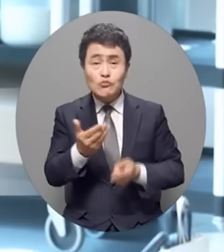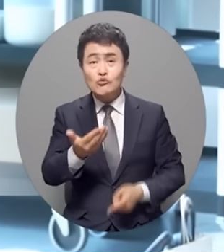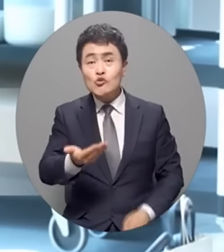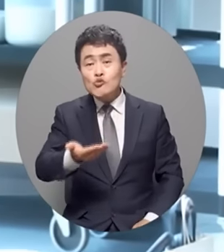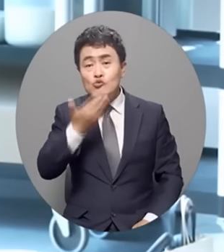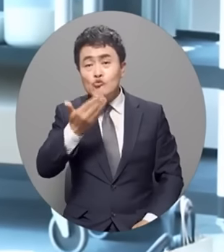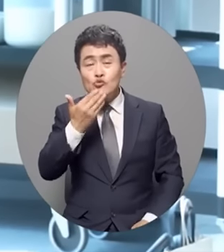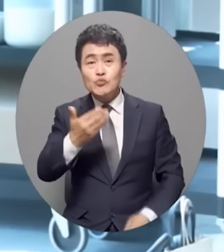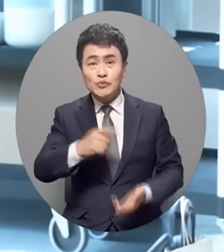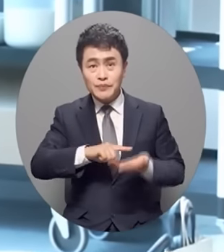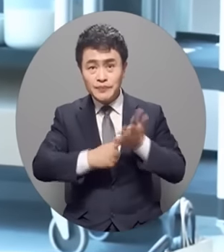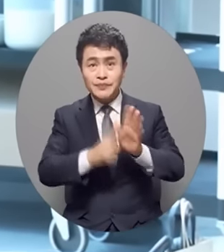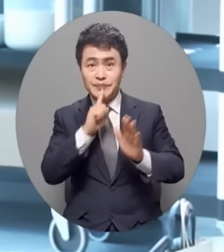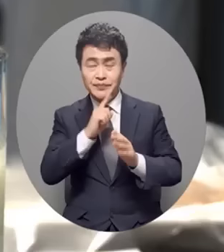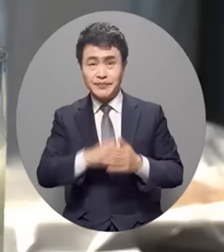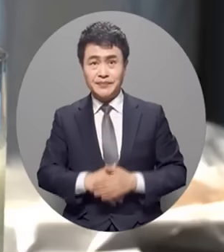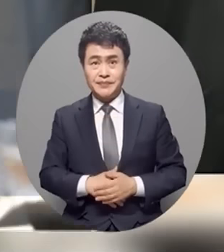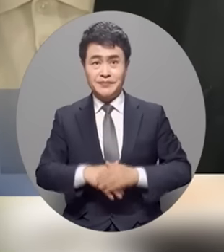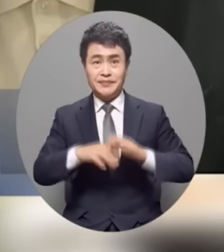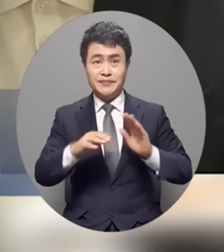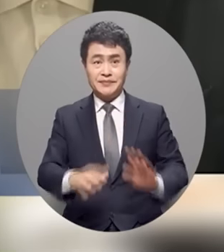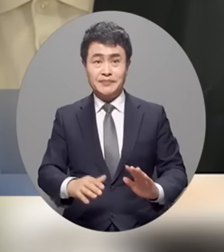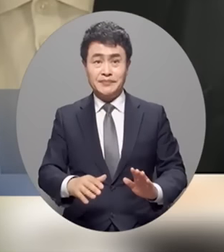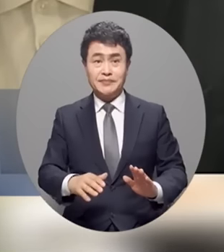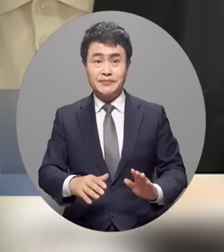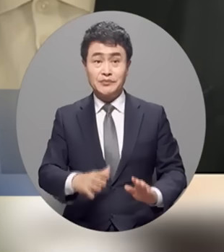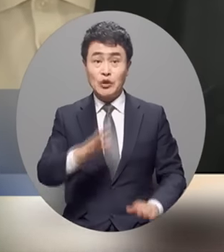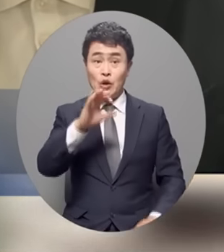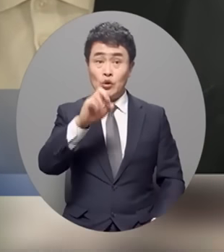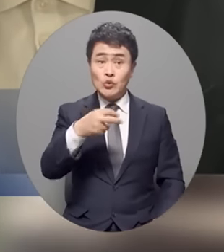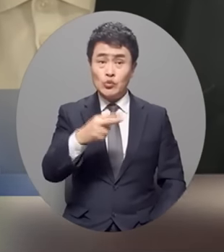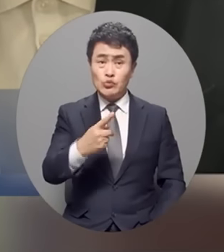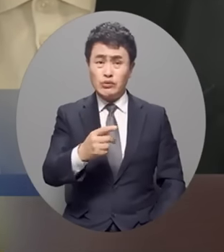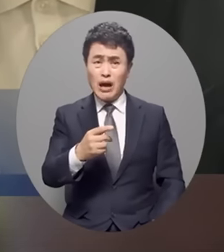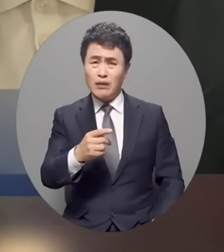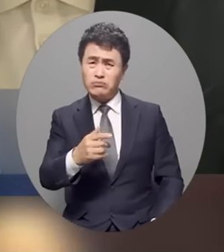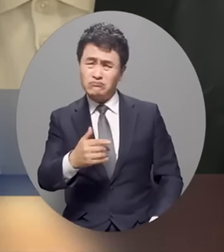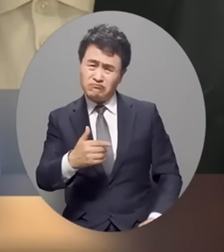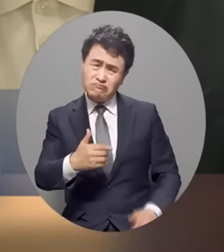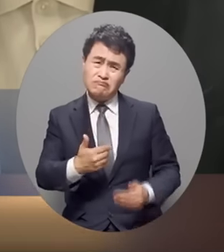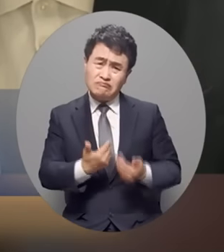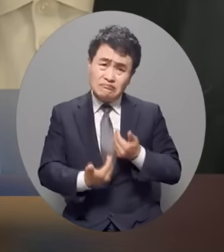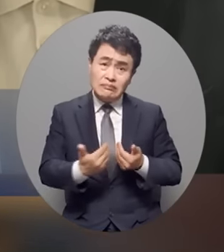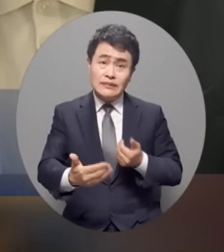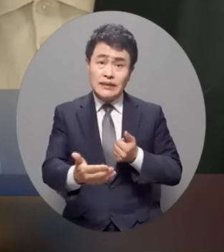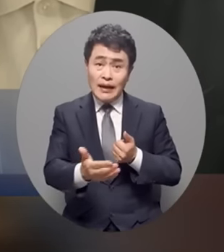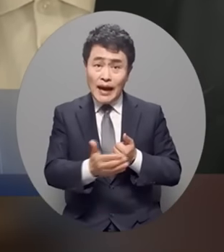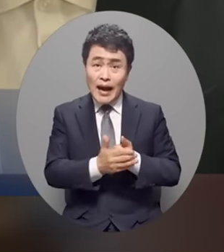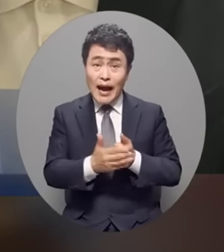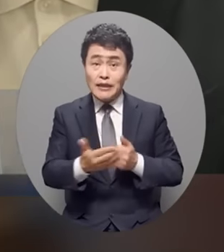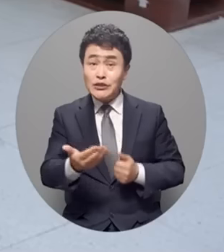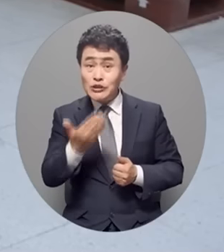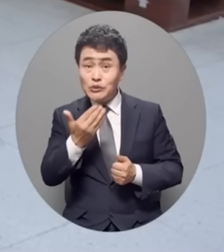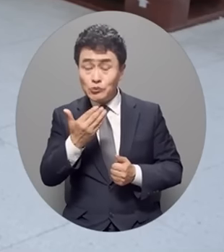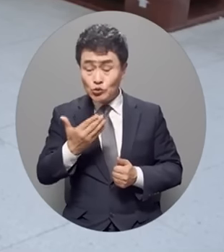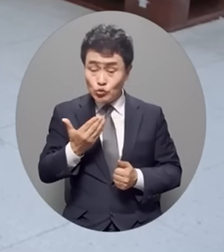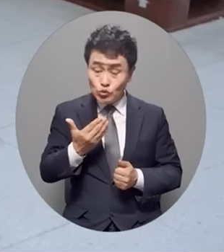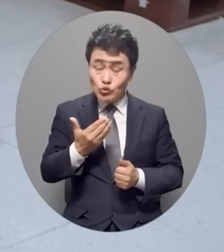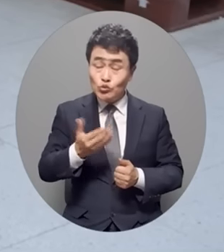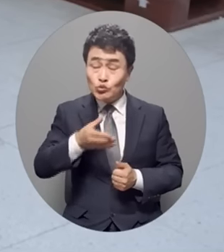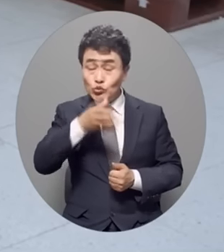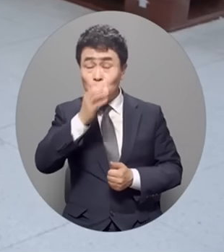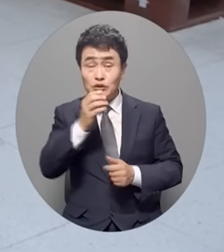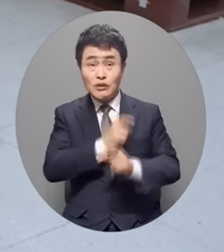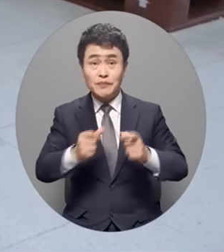출시하겠다고 예고했습니다. 유당불내증 겪으시는 분들 때문에 이 식물성 음료 시장이 지속적으로 커져가고 있거든요.